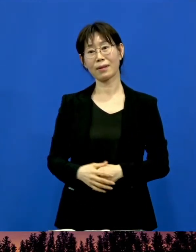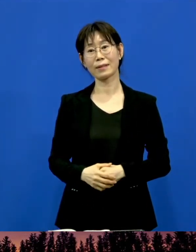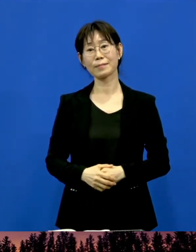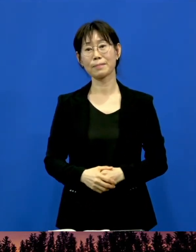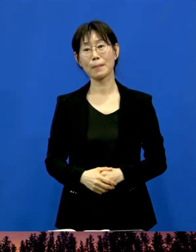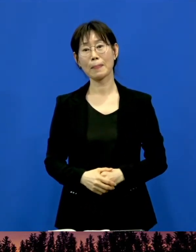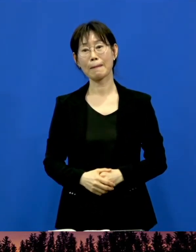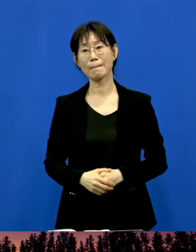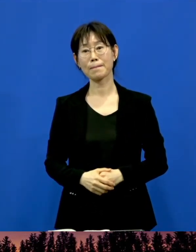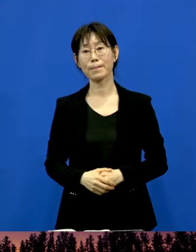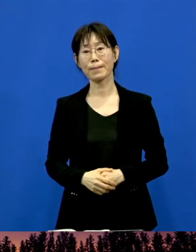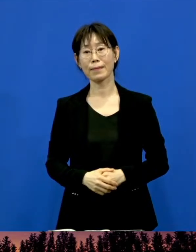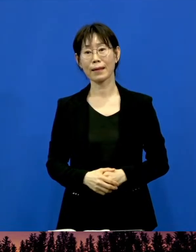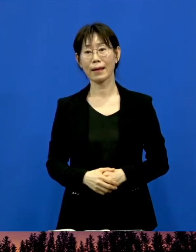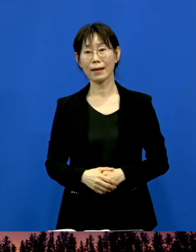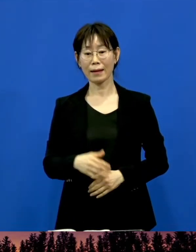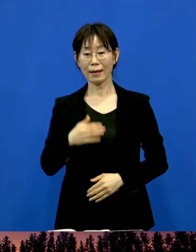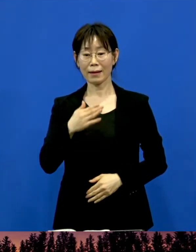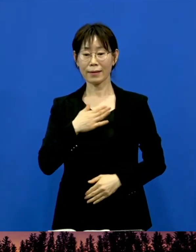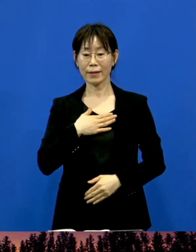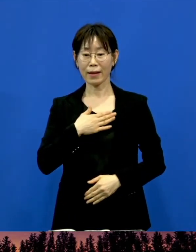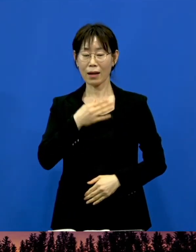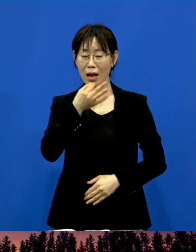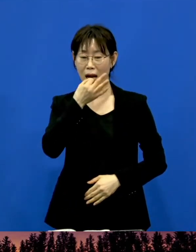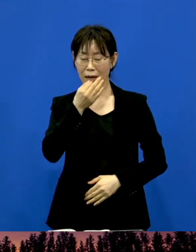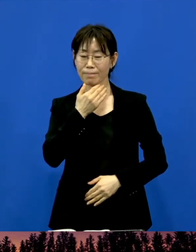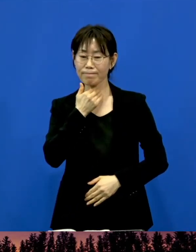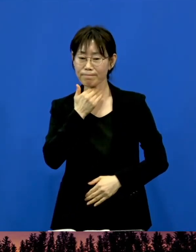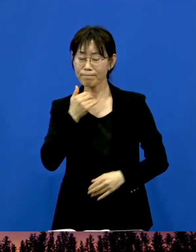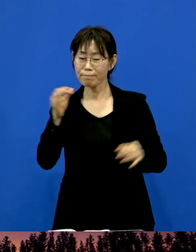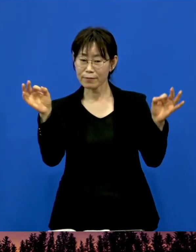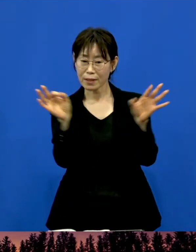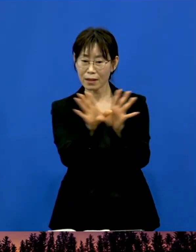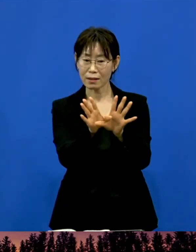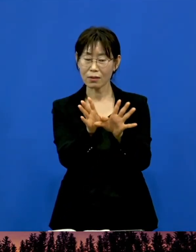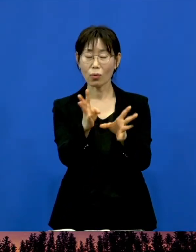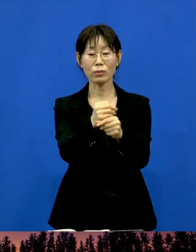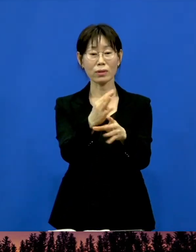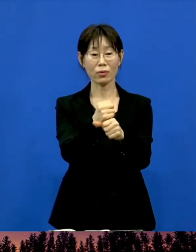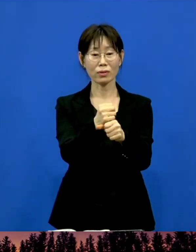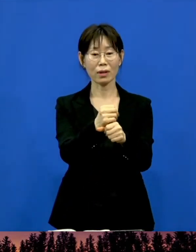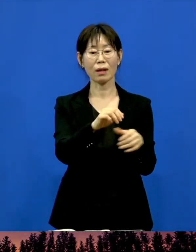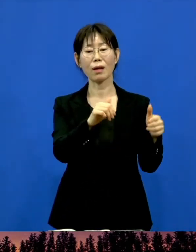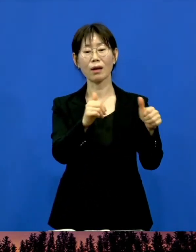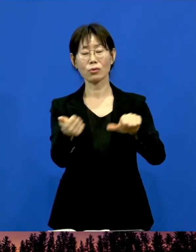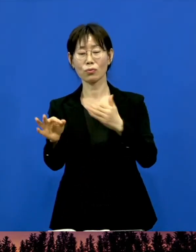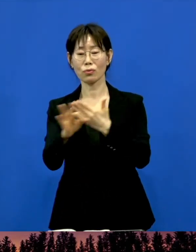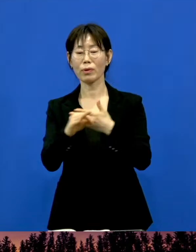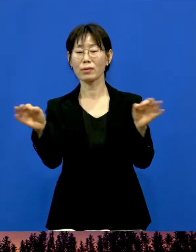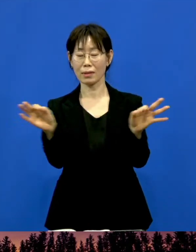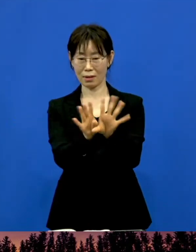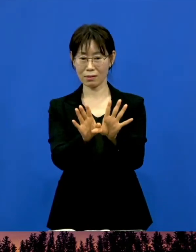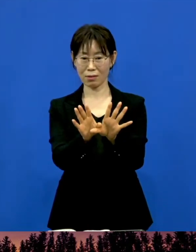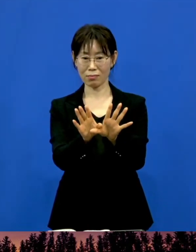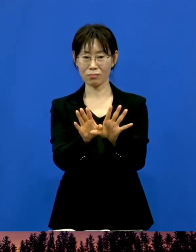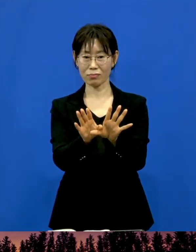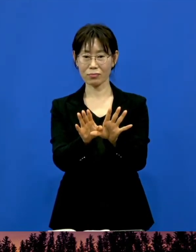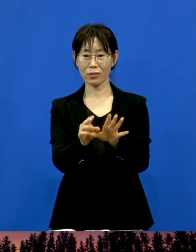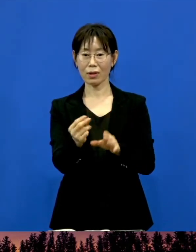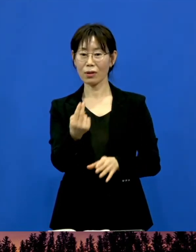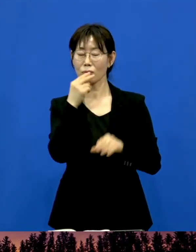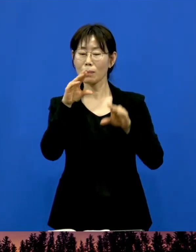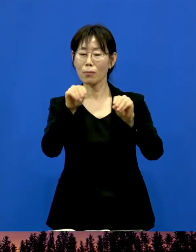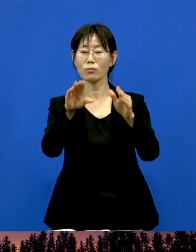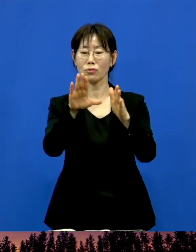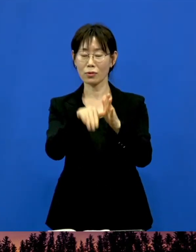여러분, 이 욕구가 언제 사라질까요? 죽을 때까지예요. 숨이 멈추는 순간까지